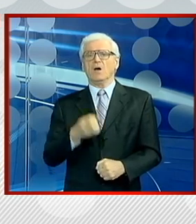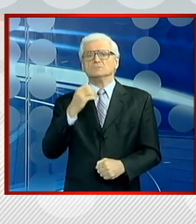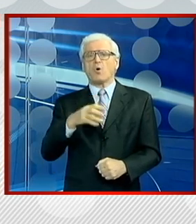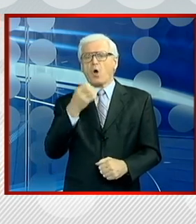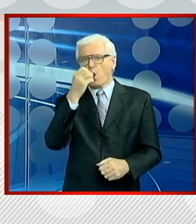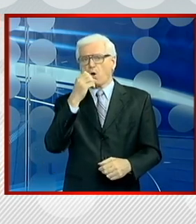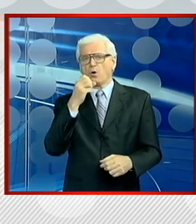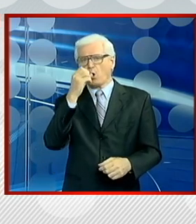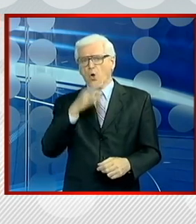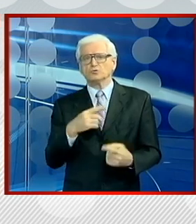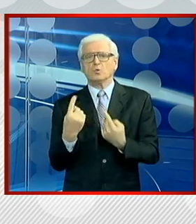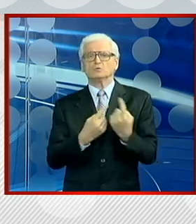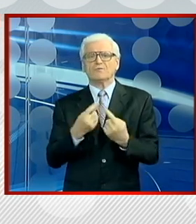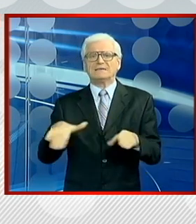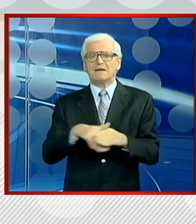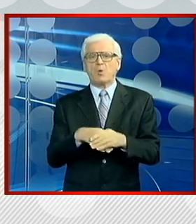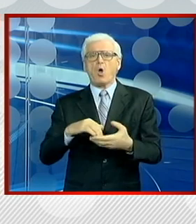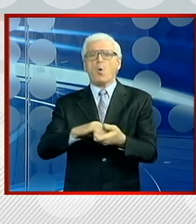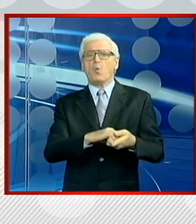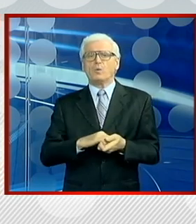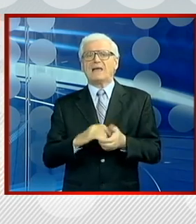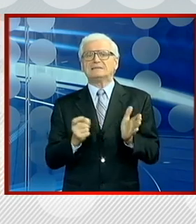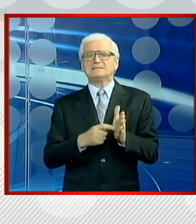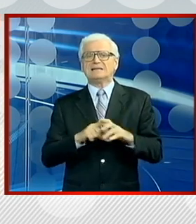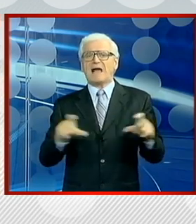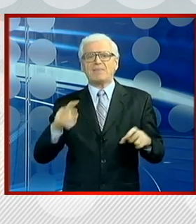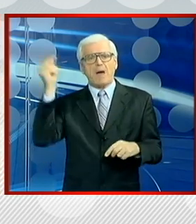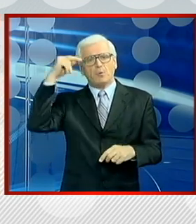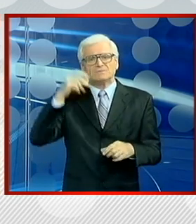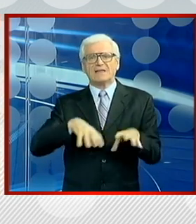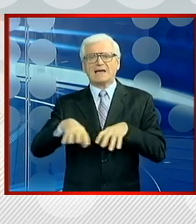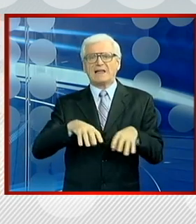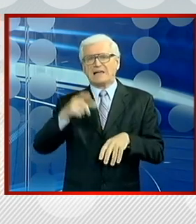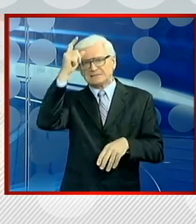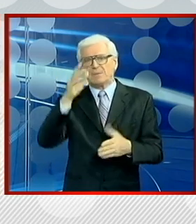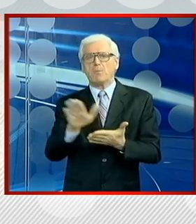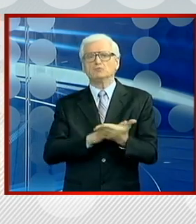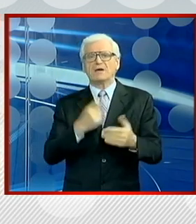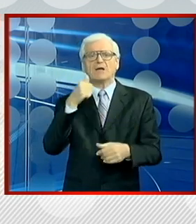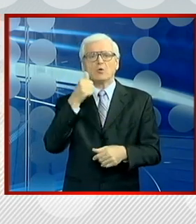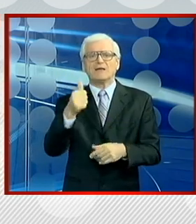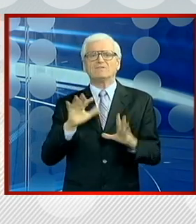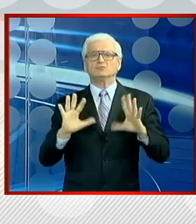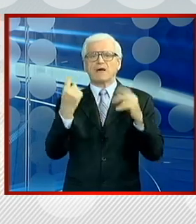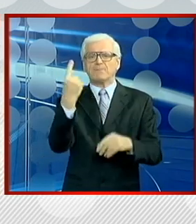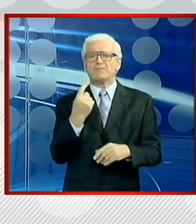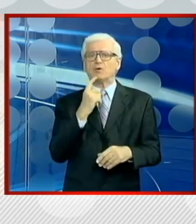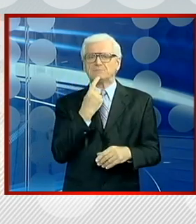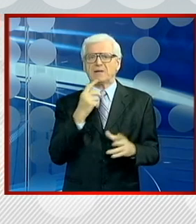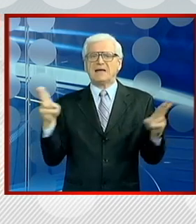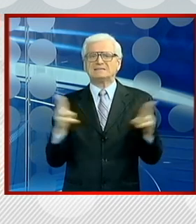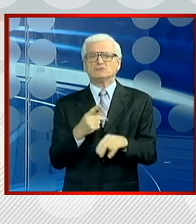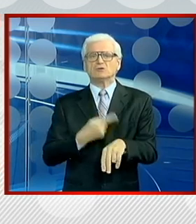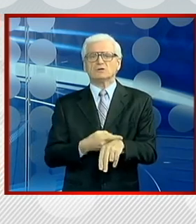Zbog lošeg položaja zaposlenih, Unija sindikata prosvetnih radnika Srbije stupit će u jednodnevni štrajk 1. septembra,